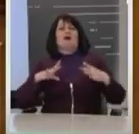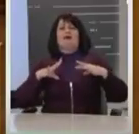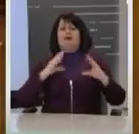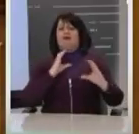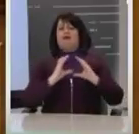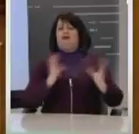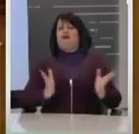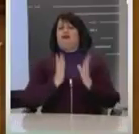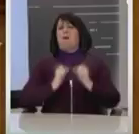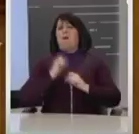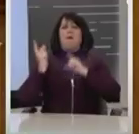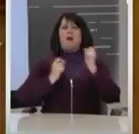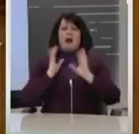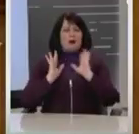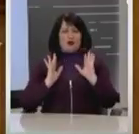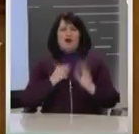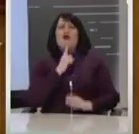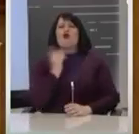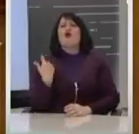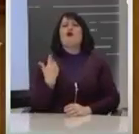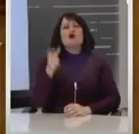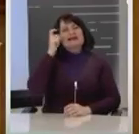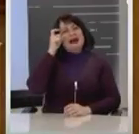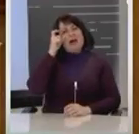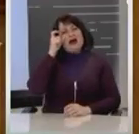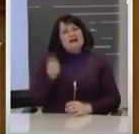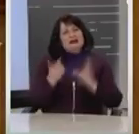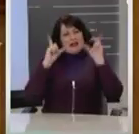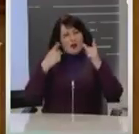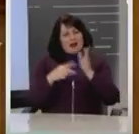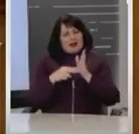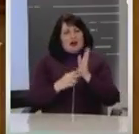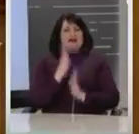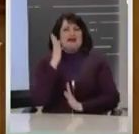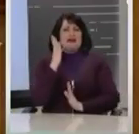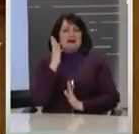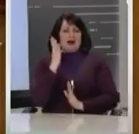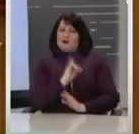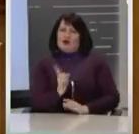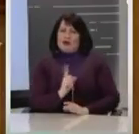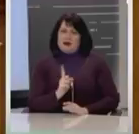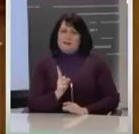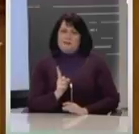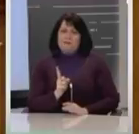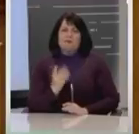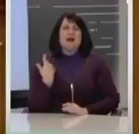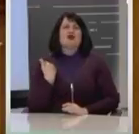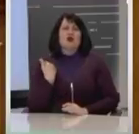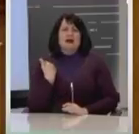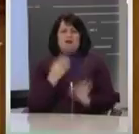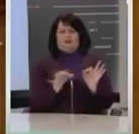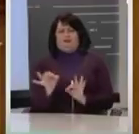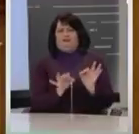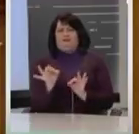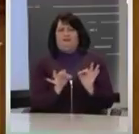πυρουέτες όπως έκανε η κυβέρνηση του κ. Σαμαρά το 2014 όταν είχε σκηνοθετήσει και αυτό